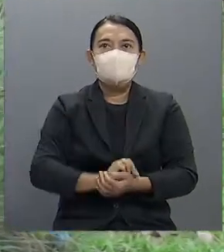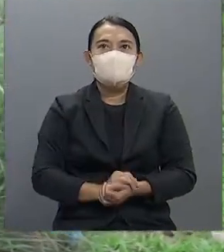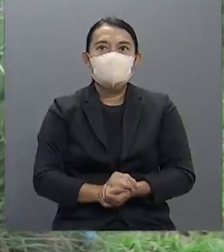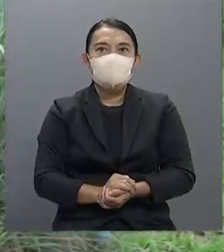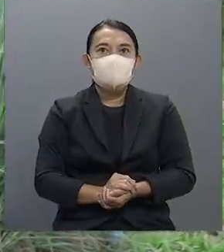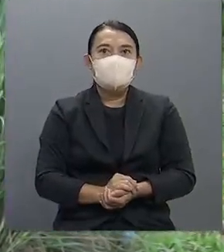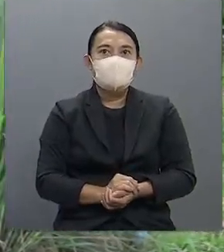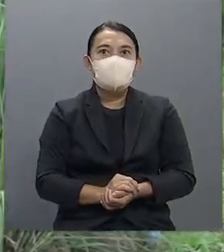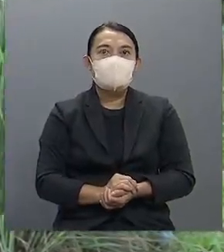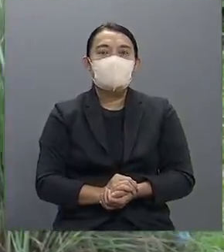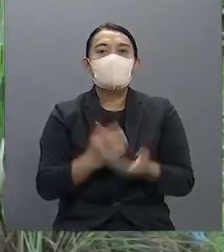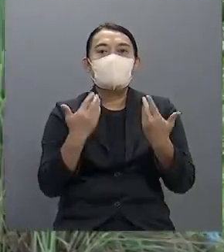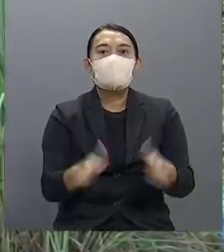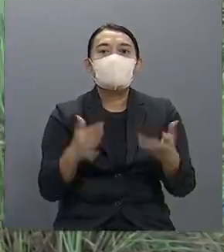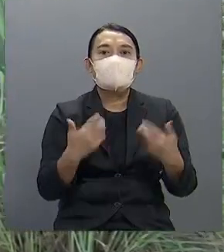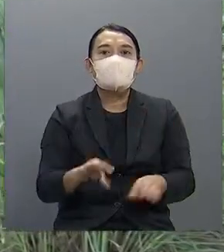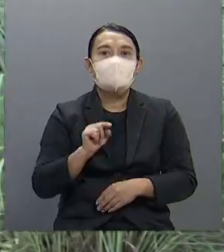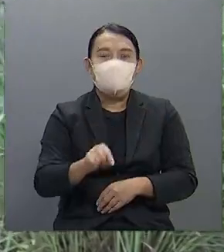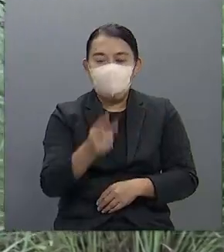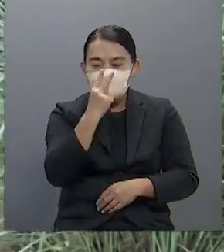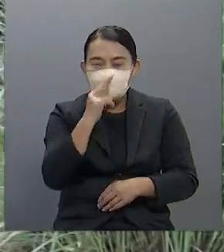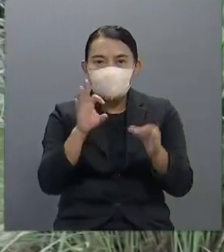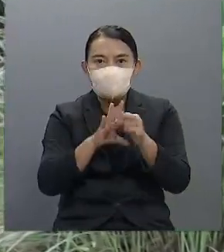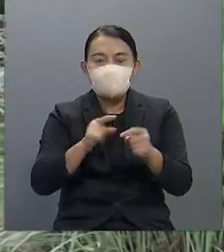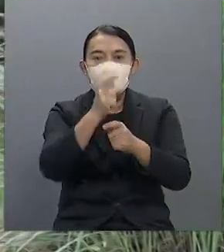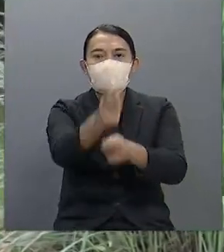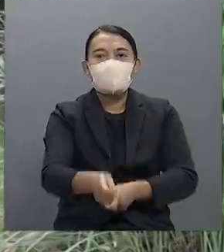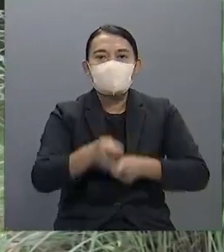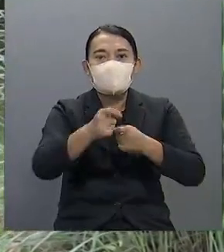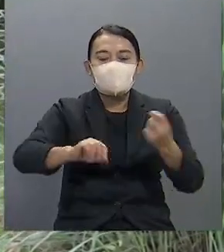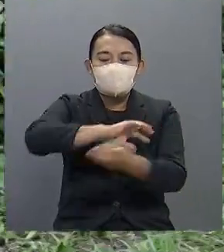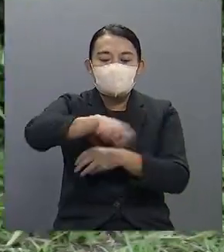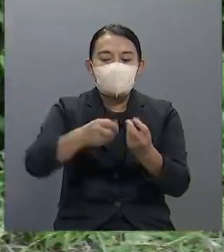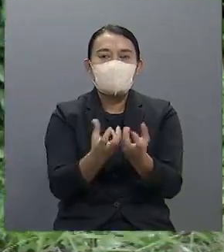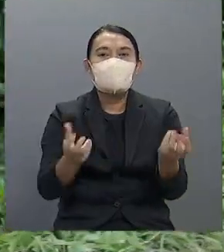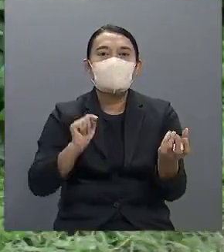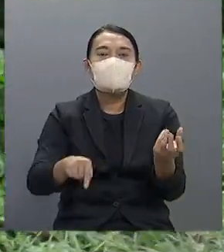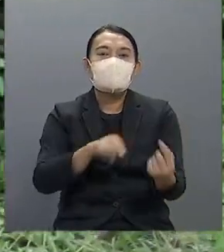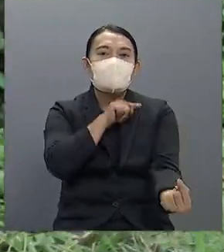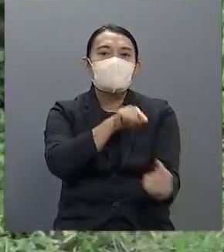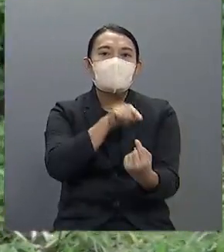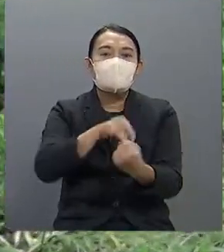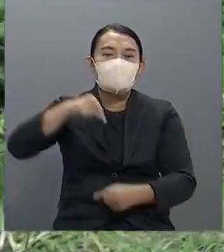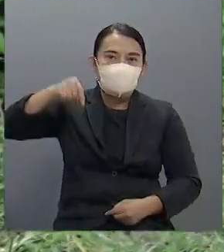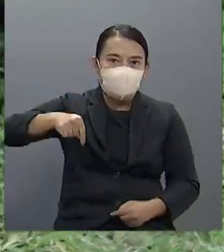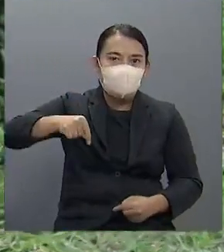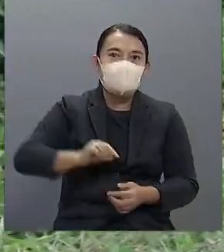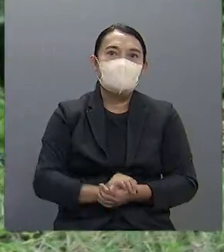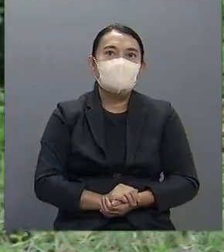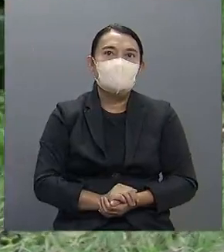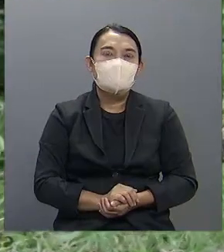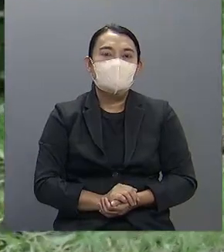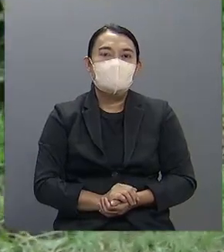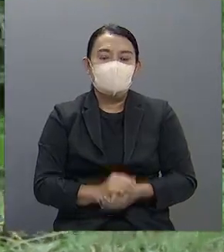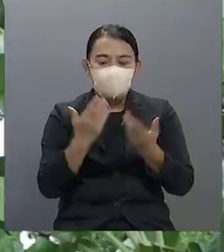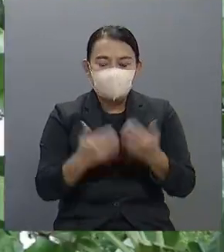หลังจากที่เราได้เห็นเรื่องของคำว่าเกษตรผสมผสานนะครับเป็นรูปแบบที่มันเหมาะกับบ้านทุ่งกระโปรงเราก็เลยเริ่มนำมาใช้ที่นี่นะครับแรกๆก็จะมีค